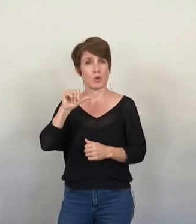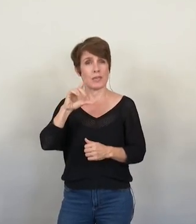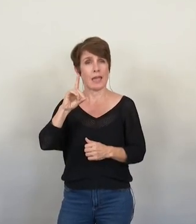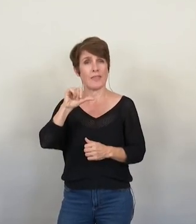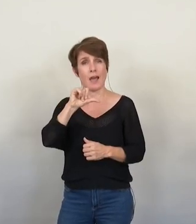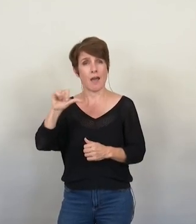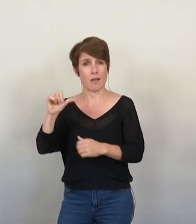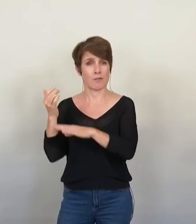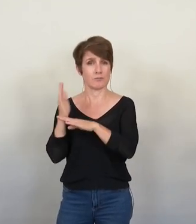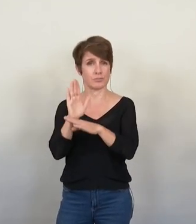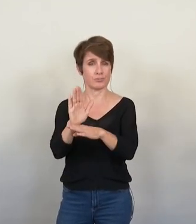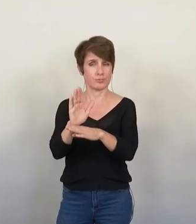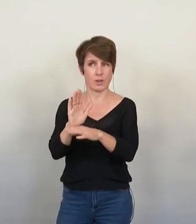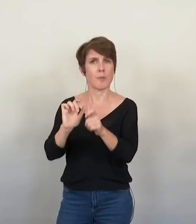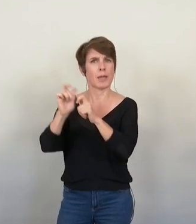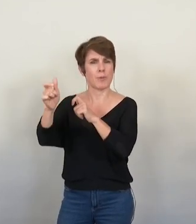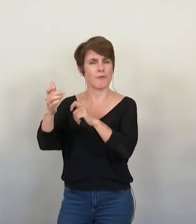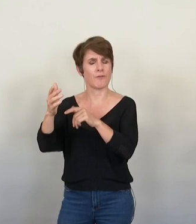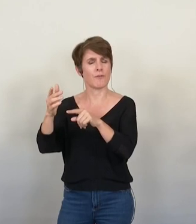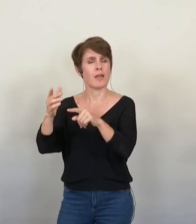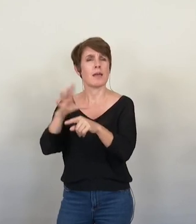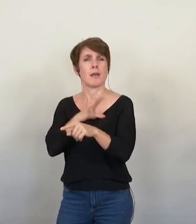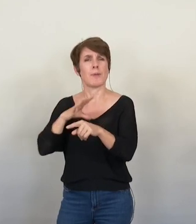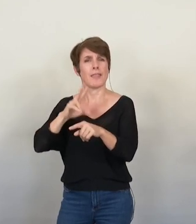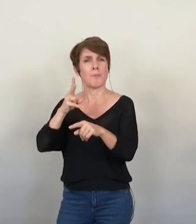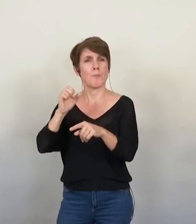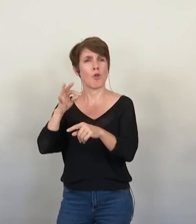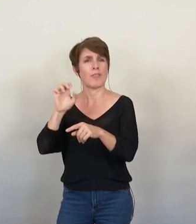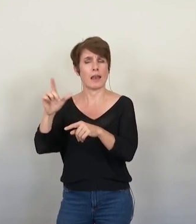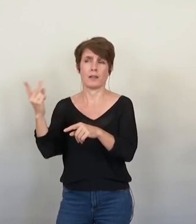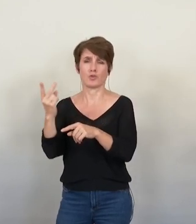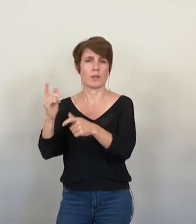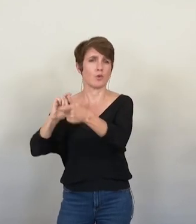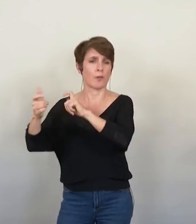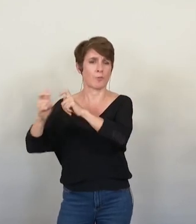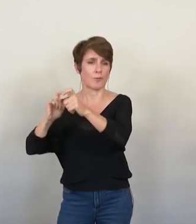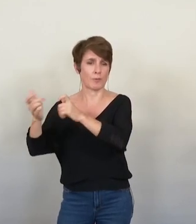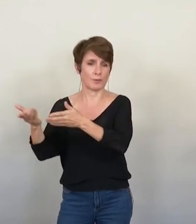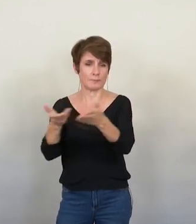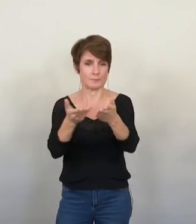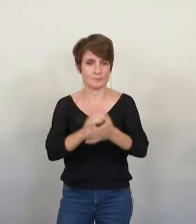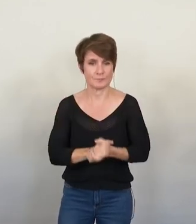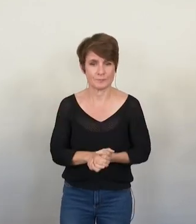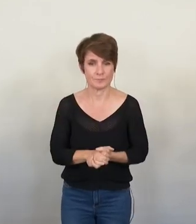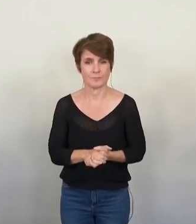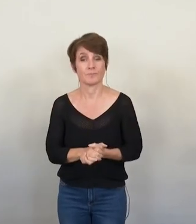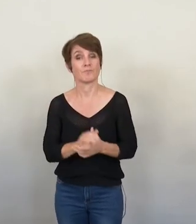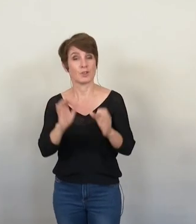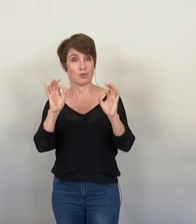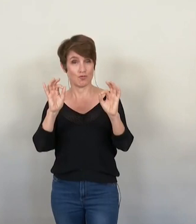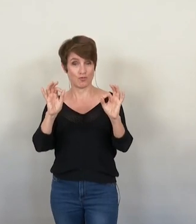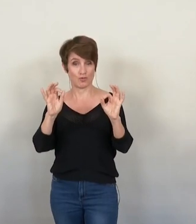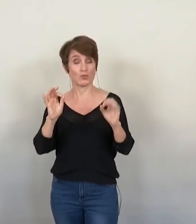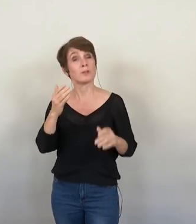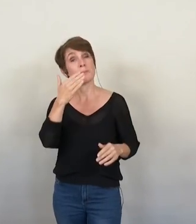je crois qu'il sera à de voix avec Madame Pantel c'est exactement ça monsieur le Maire merci